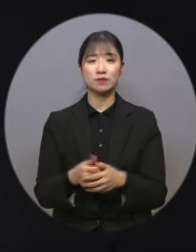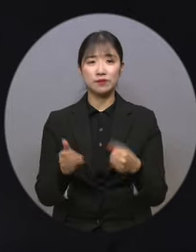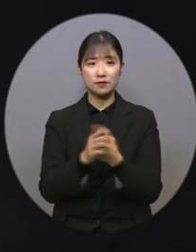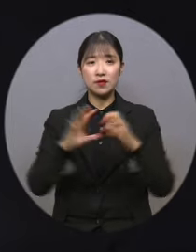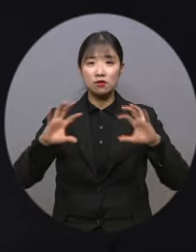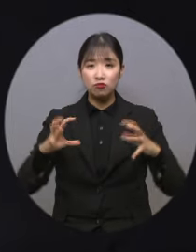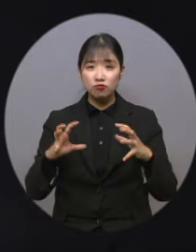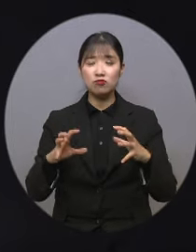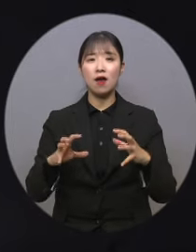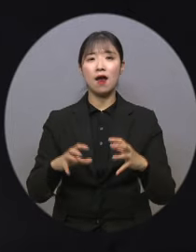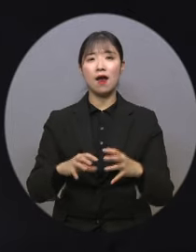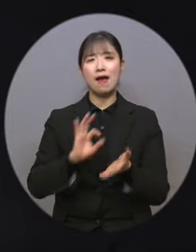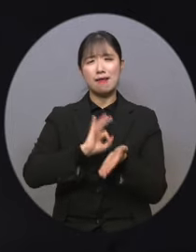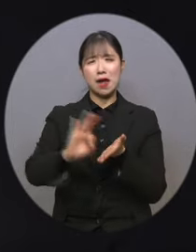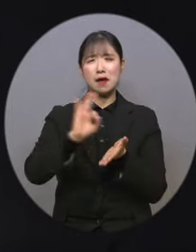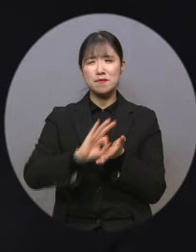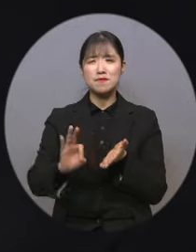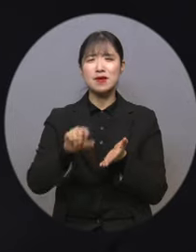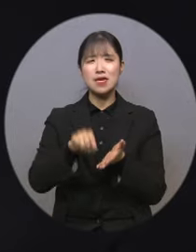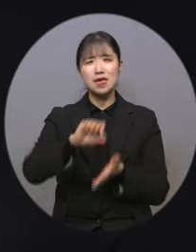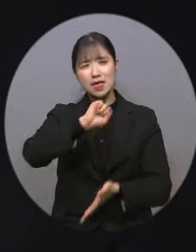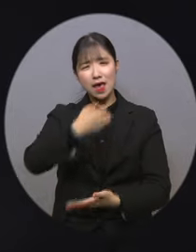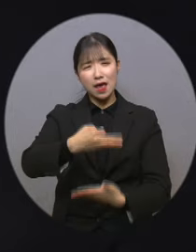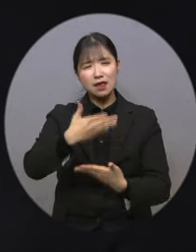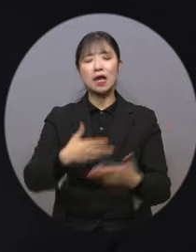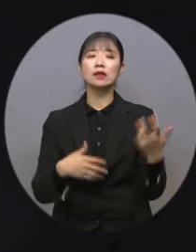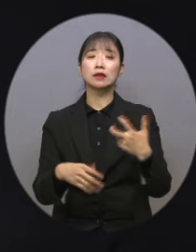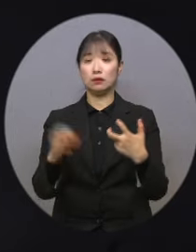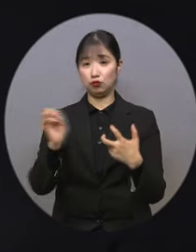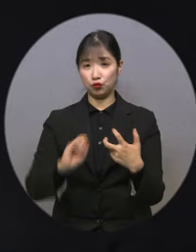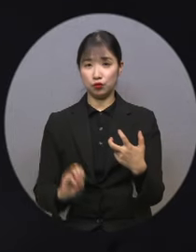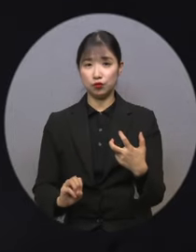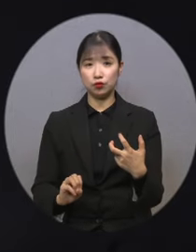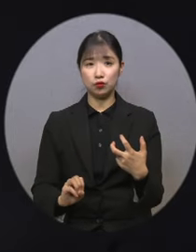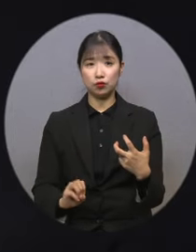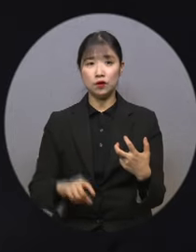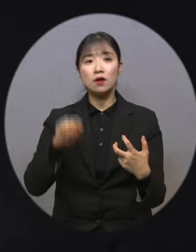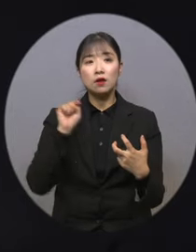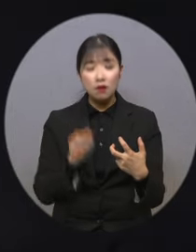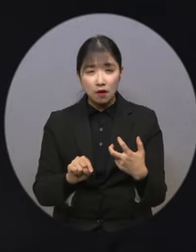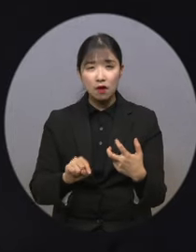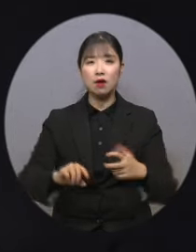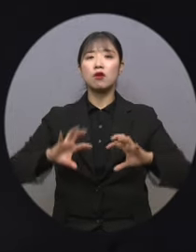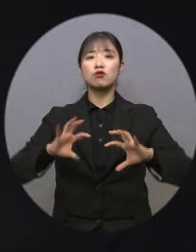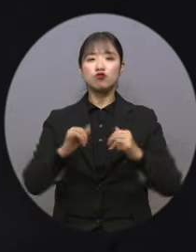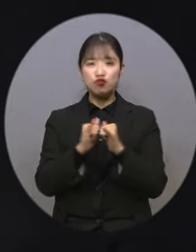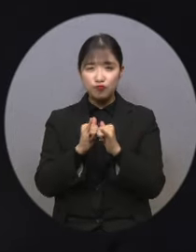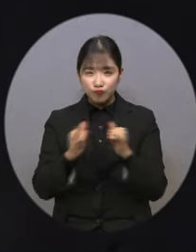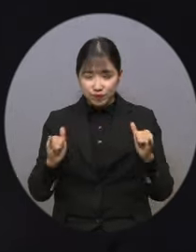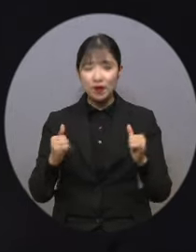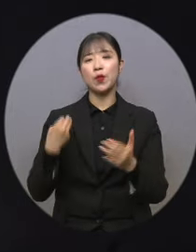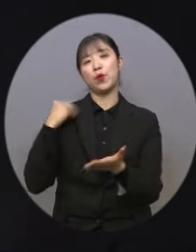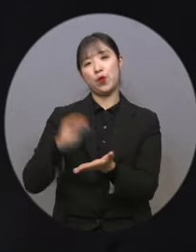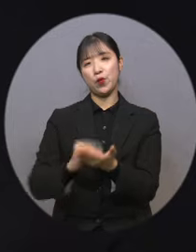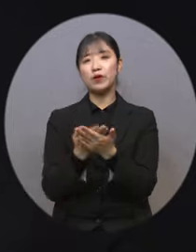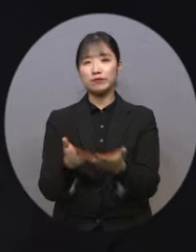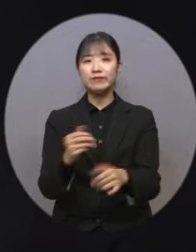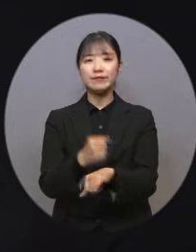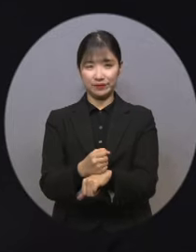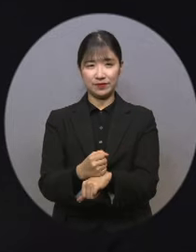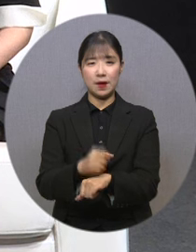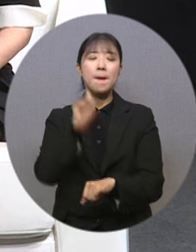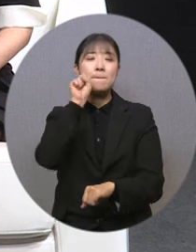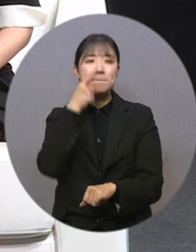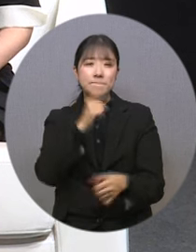국가가 낭비할 수 있는 예산이 70% 예 그걸 국민한테 돌려 드리겠다 는 거예요 내